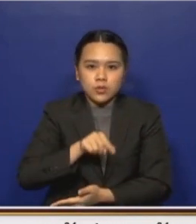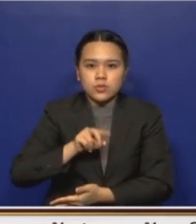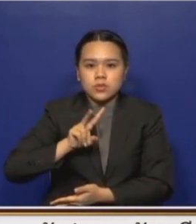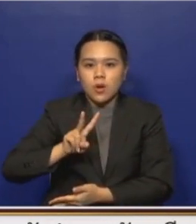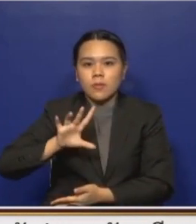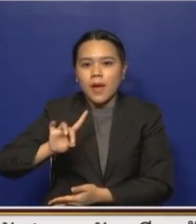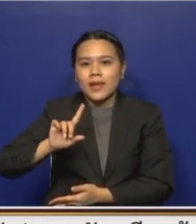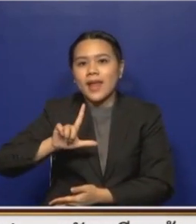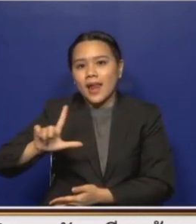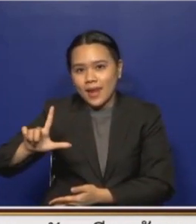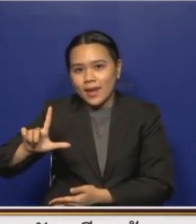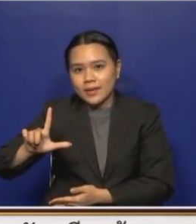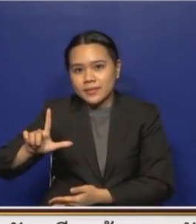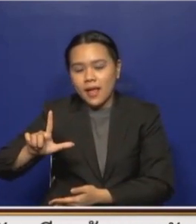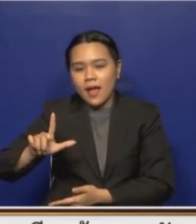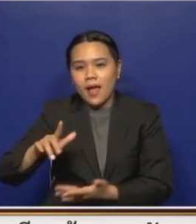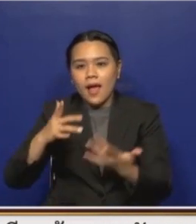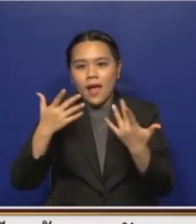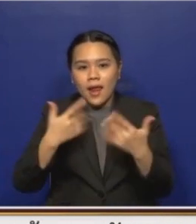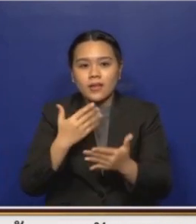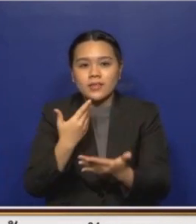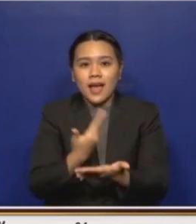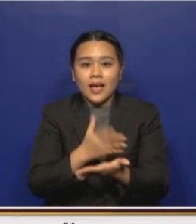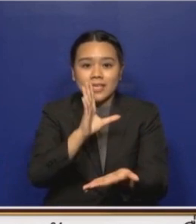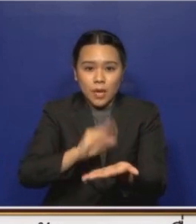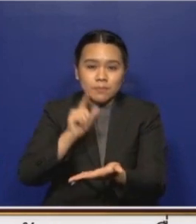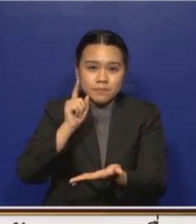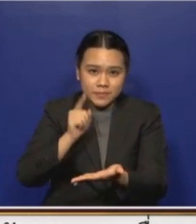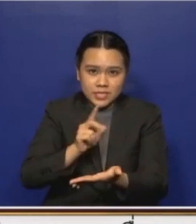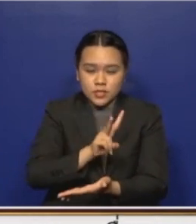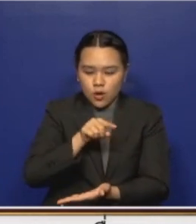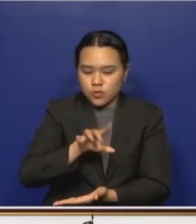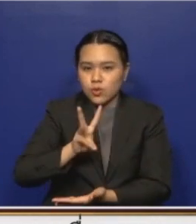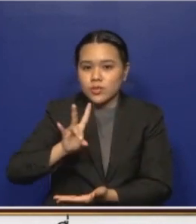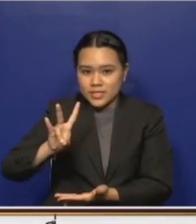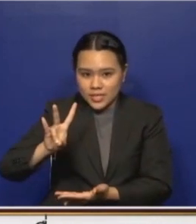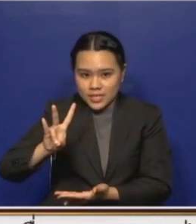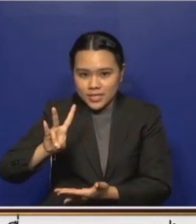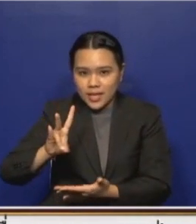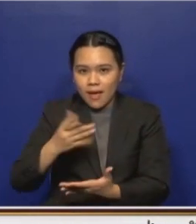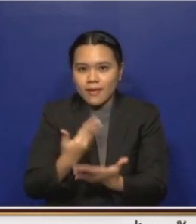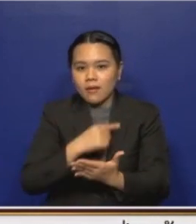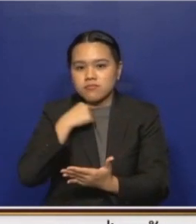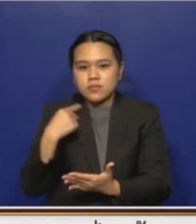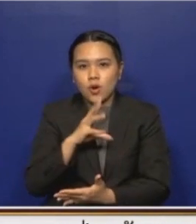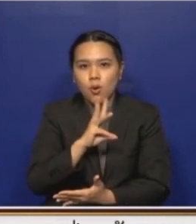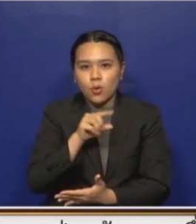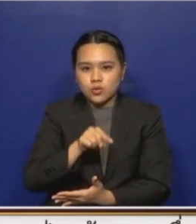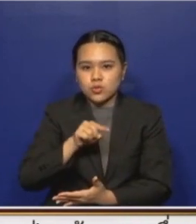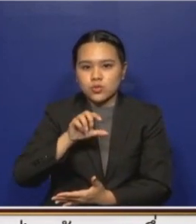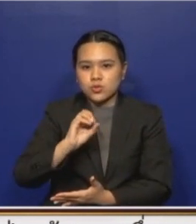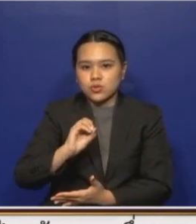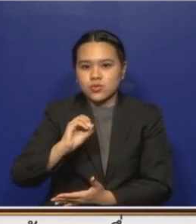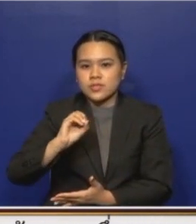ท่านจะเอาที่ไหนมาแล้วเราจะทำยังไงกันแล้วงบขาดดุลล่ะครับ